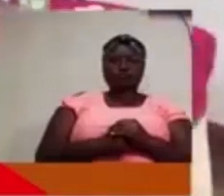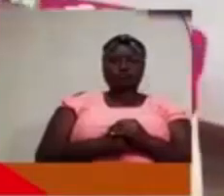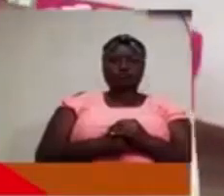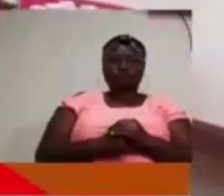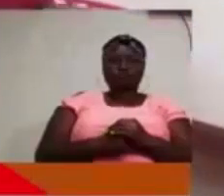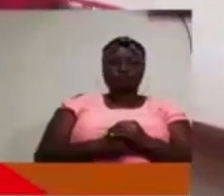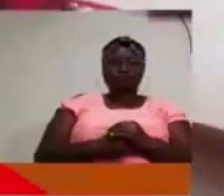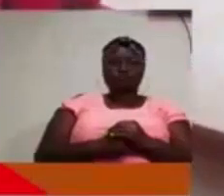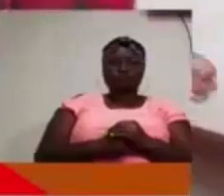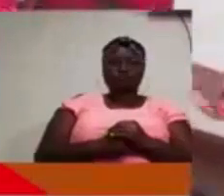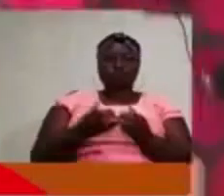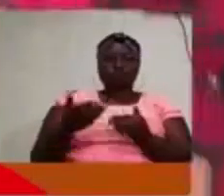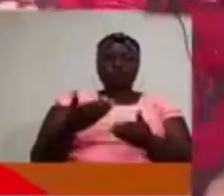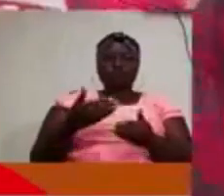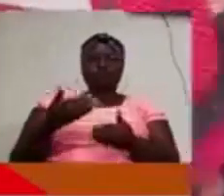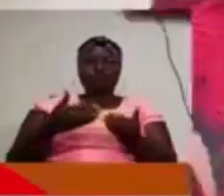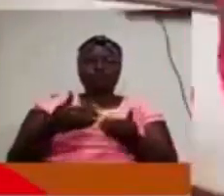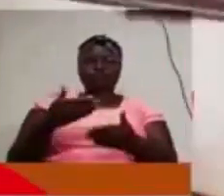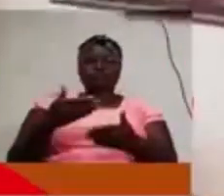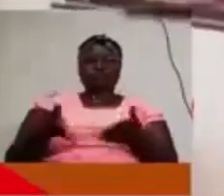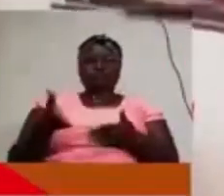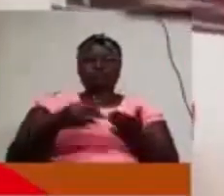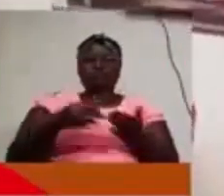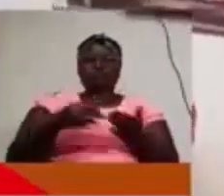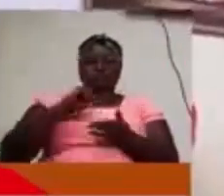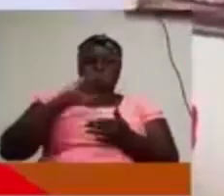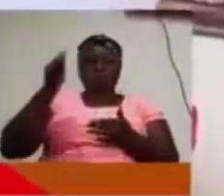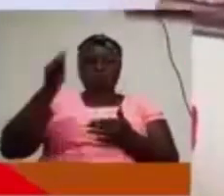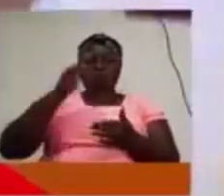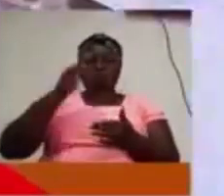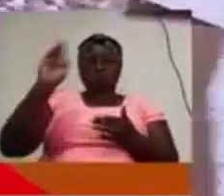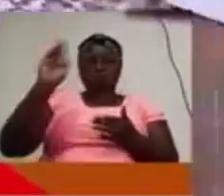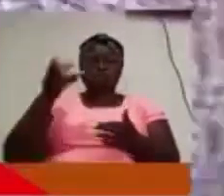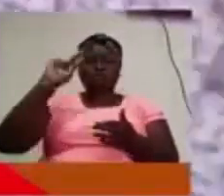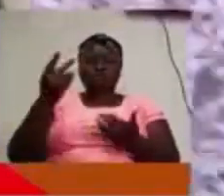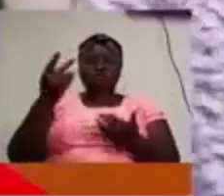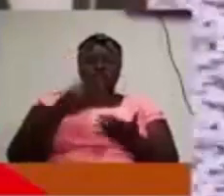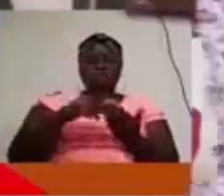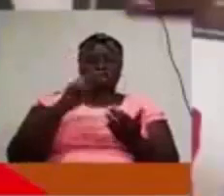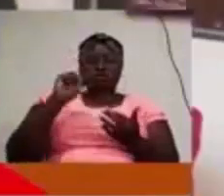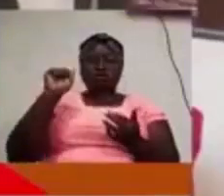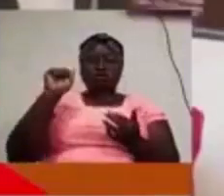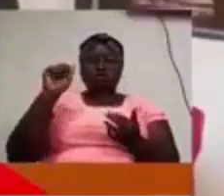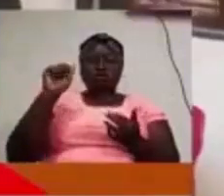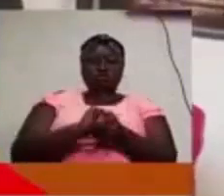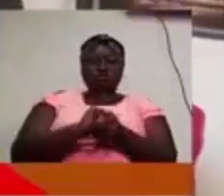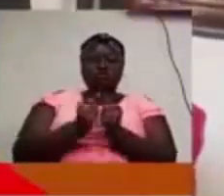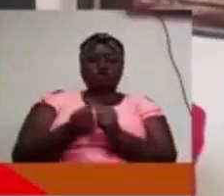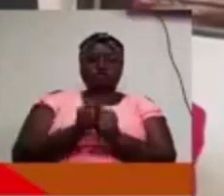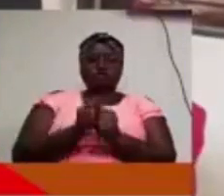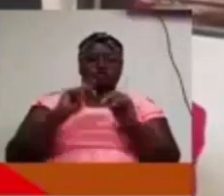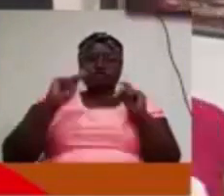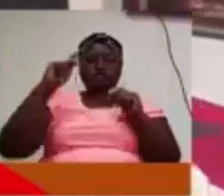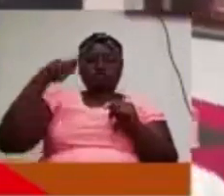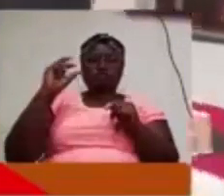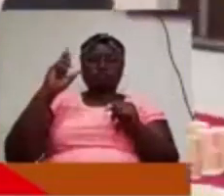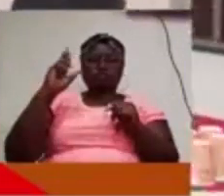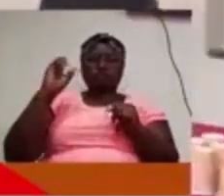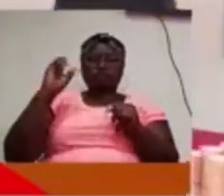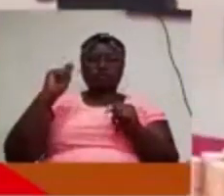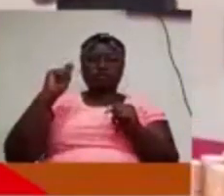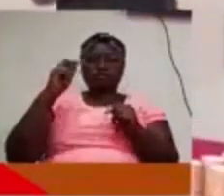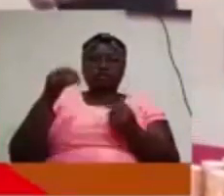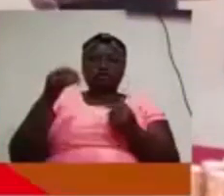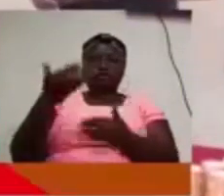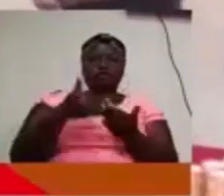na omuthi mwahu wa Mount Kenya Unity Forum na uria ukoragwo ukuranitie ciama ngurani ta kiama kia na Kenya kia madha